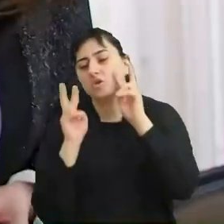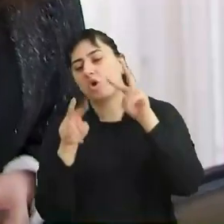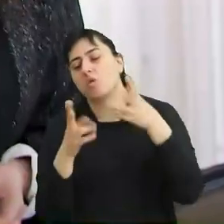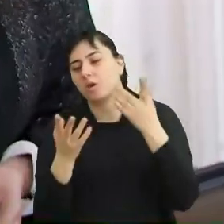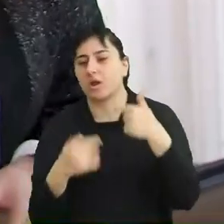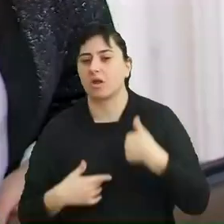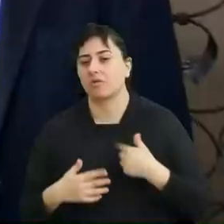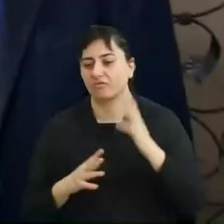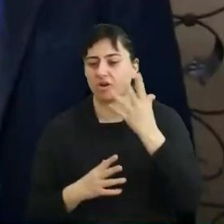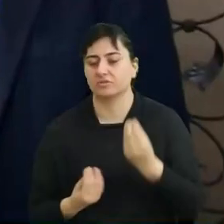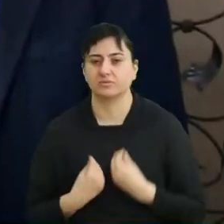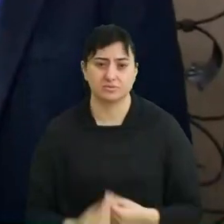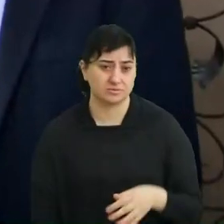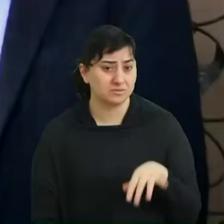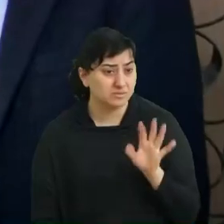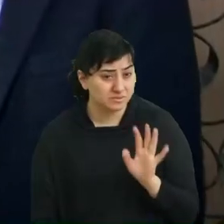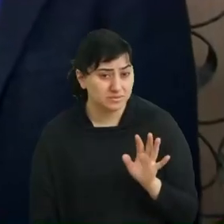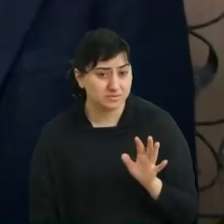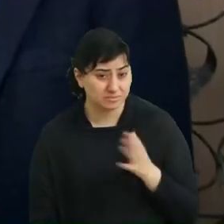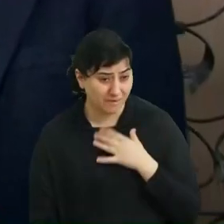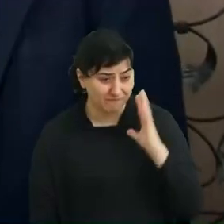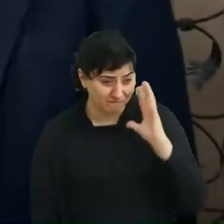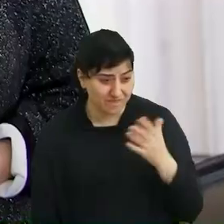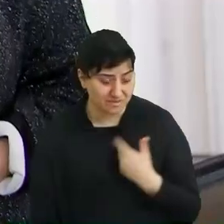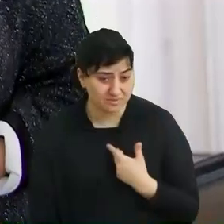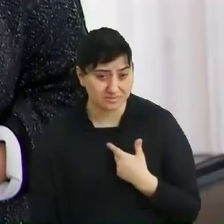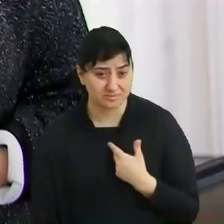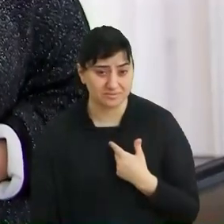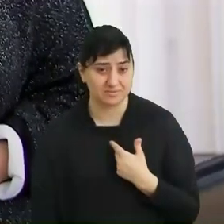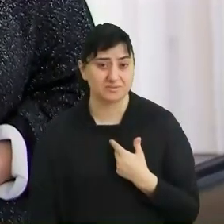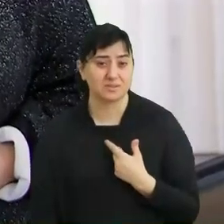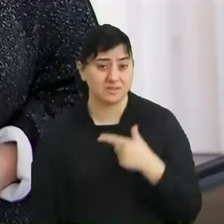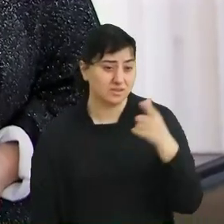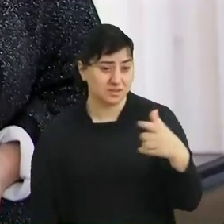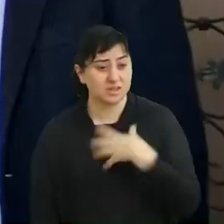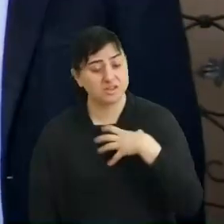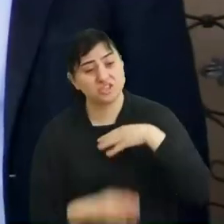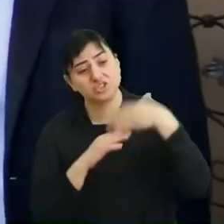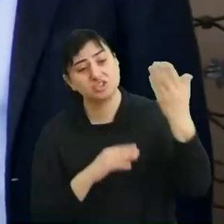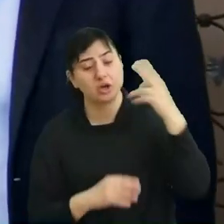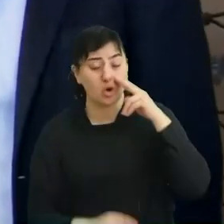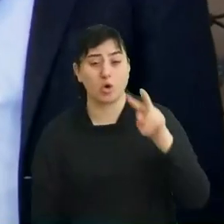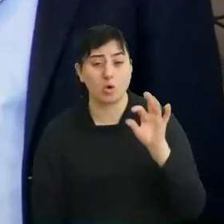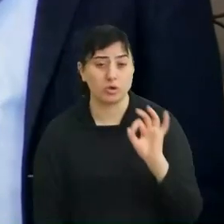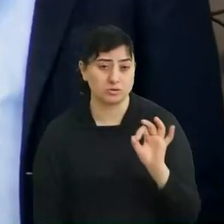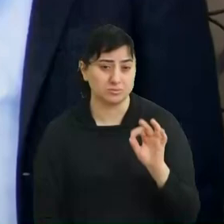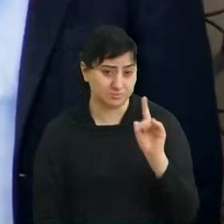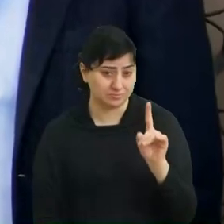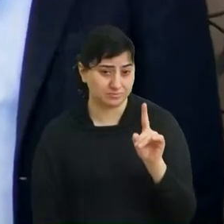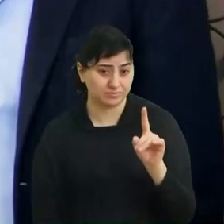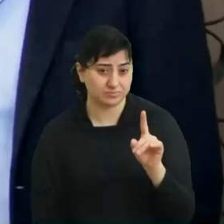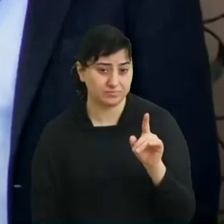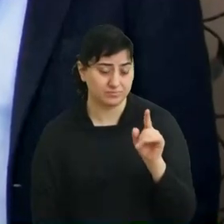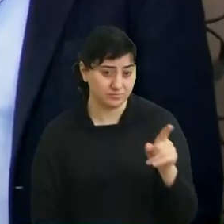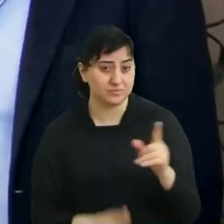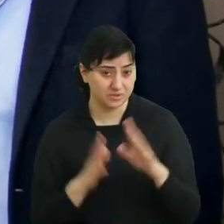abartılı canlandırıyorlar. Nasıl? Ben abartıyorum öyle mi? Sen kendini dışarıdan bir görsen. Peki sağ